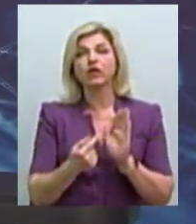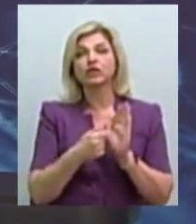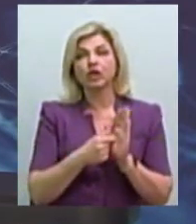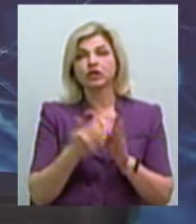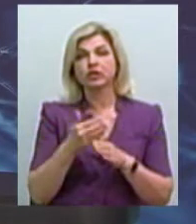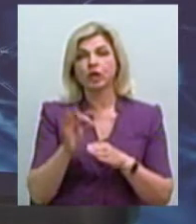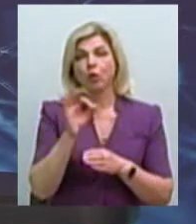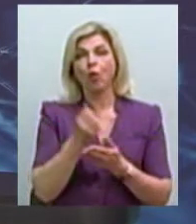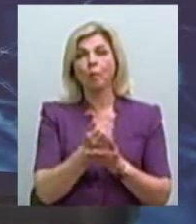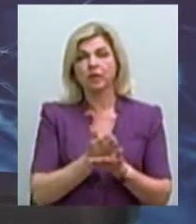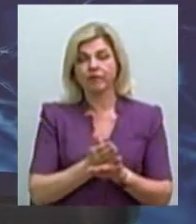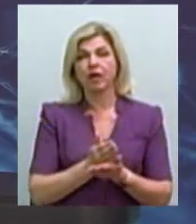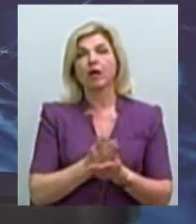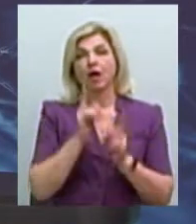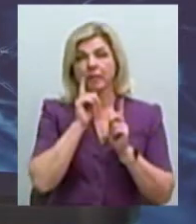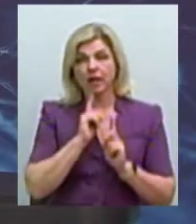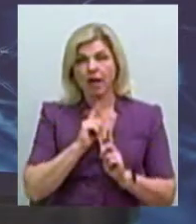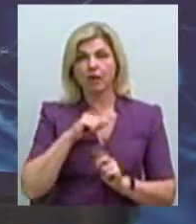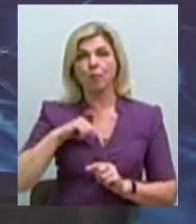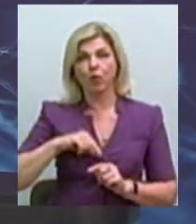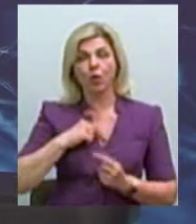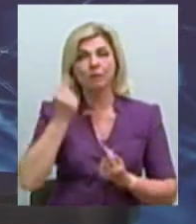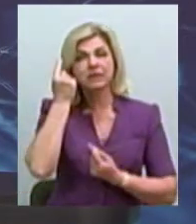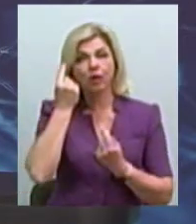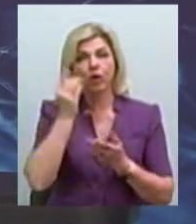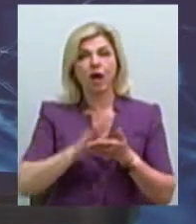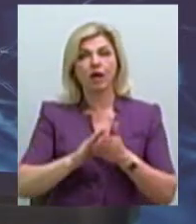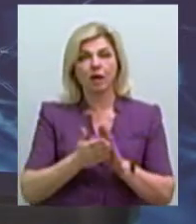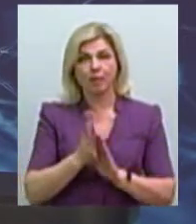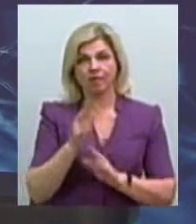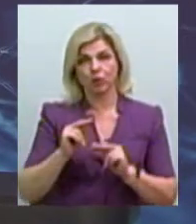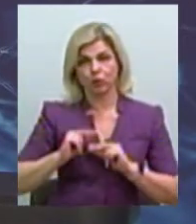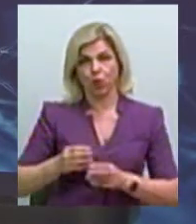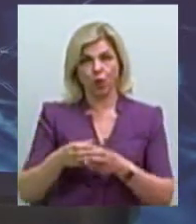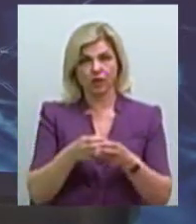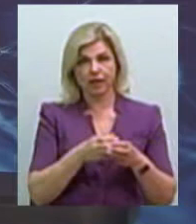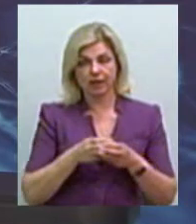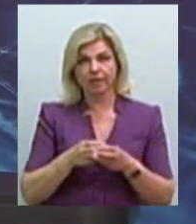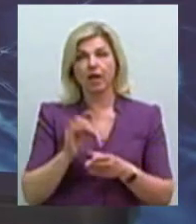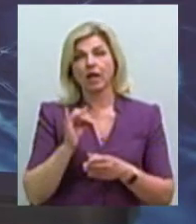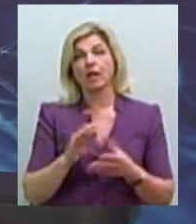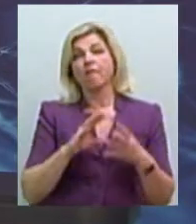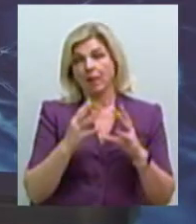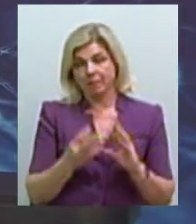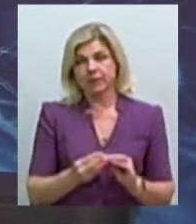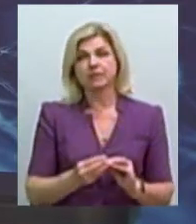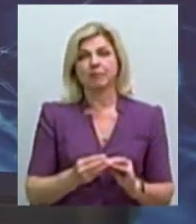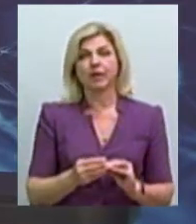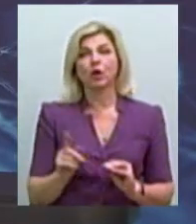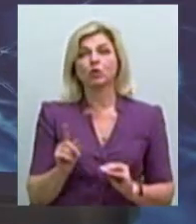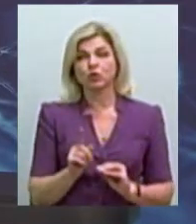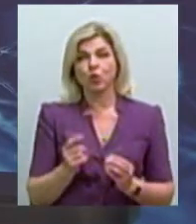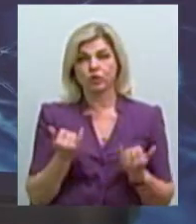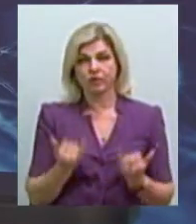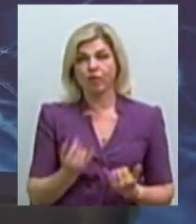щодо забезпечення сприятливого морально-психологічного клімату в трудовому колективі. І, в принципі, те, що ми